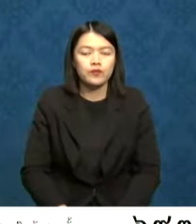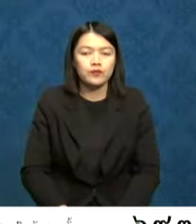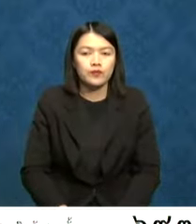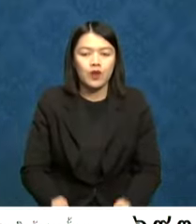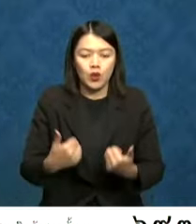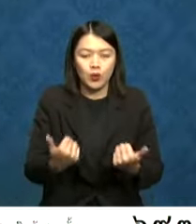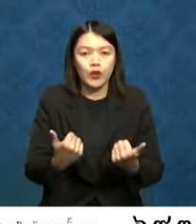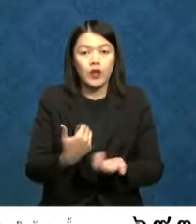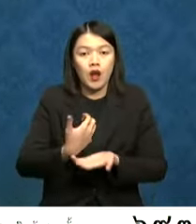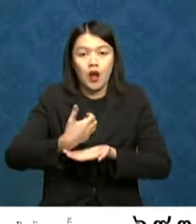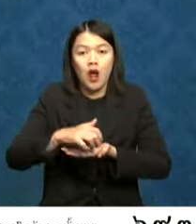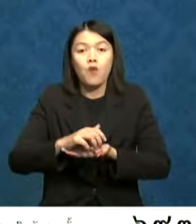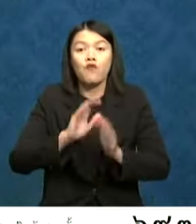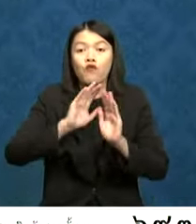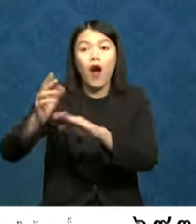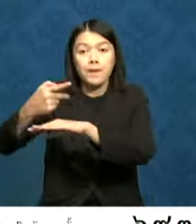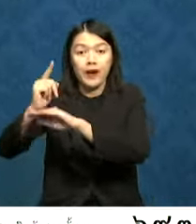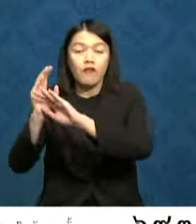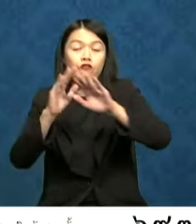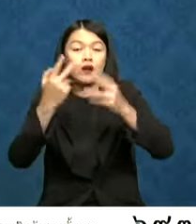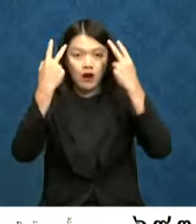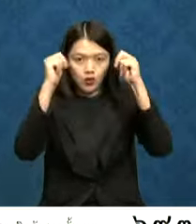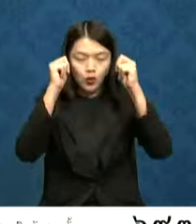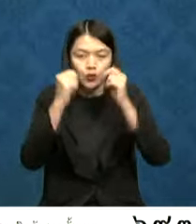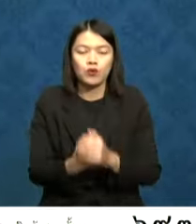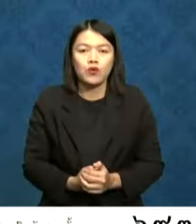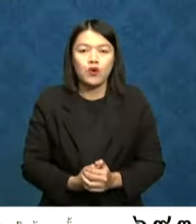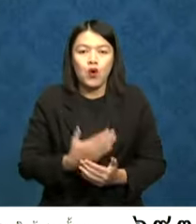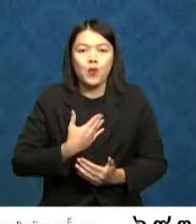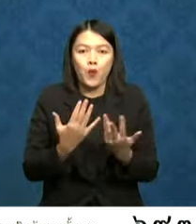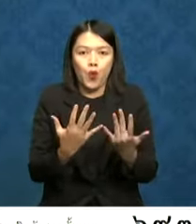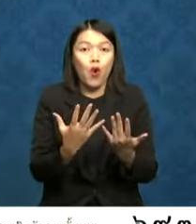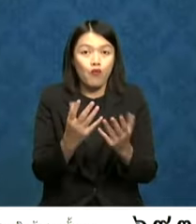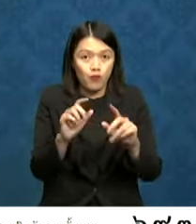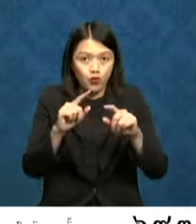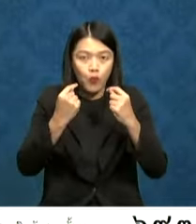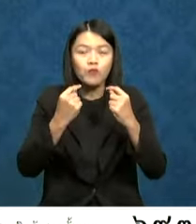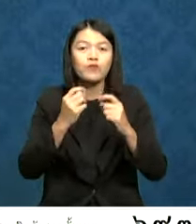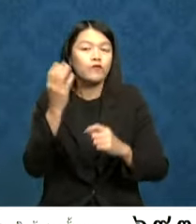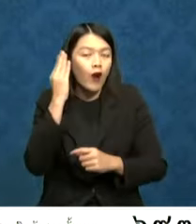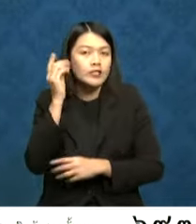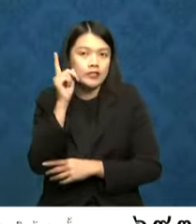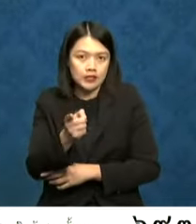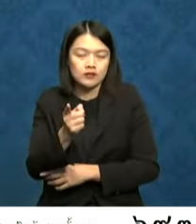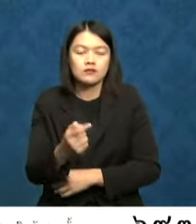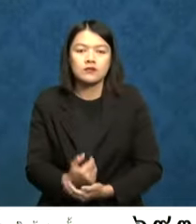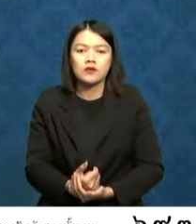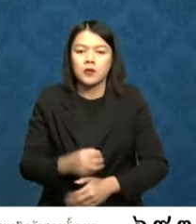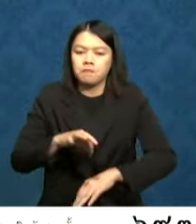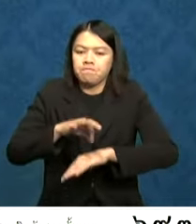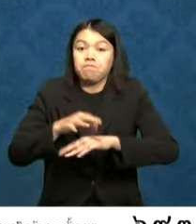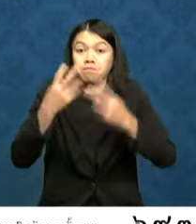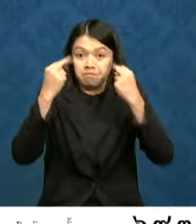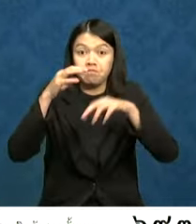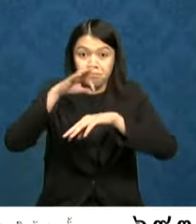ผมขอสื่อสารผ่านท่านประานไปยังท่านนายกรัฐมนตรีครับเป็นสิ่งที่ผมรอฟังคำตอบจากท่านจริงๆจากบุคคลผู้ซึ่งสมควรดำรง